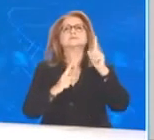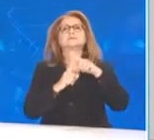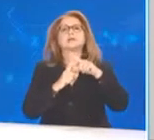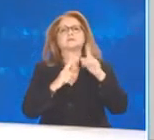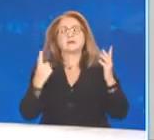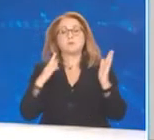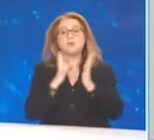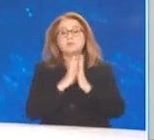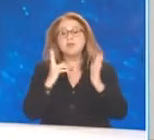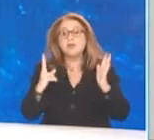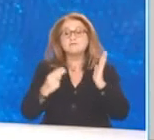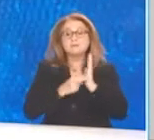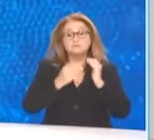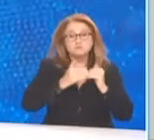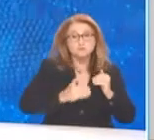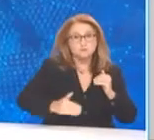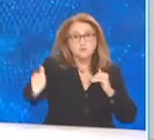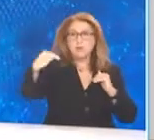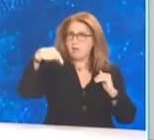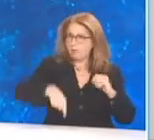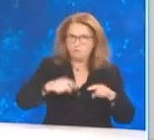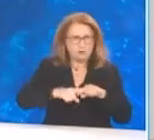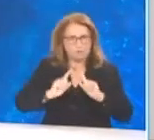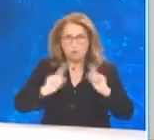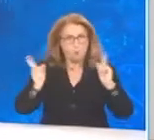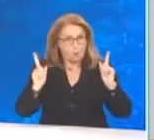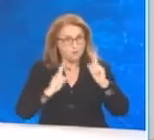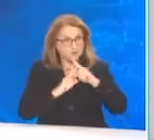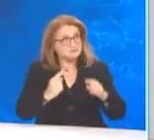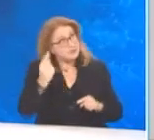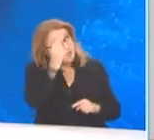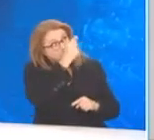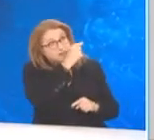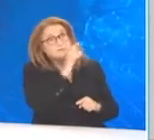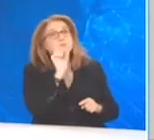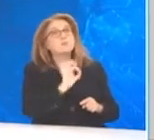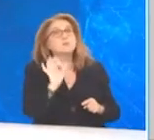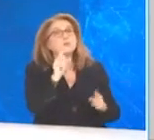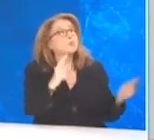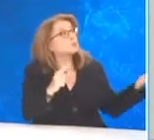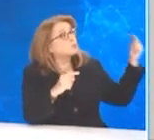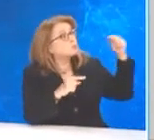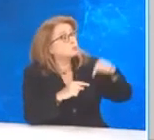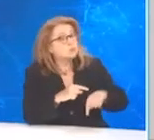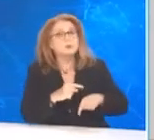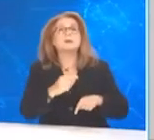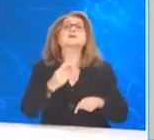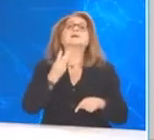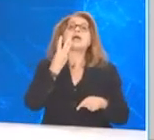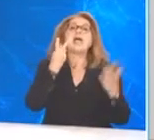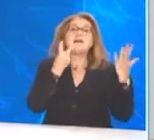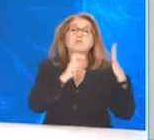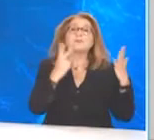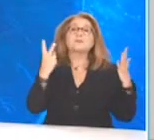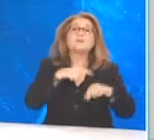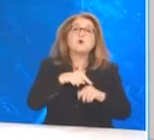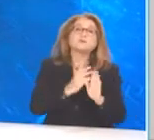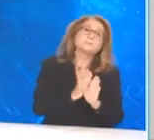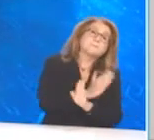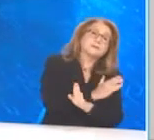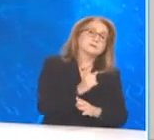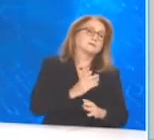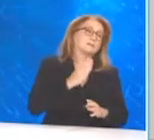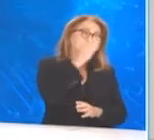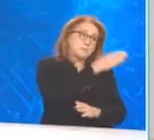έχει διενεργηθεί στη χώρα προέλευσης, όχι δηλαδή στην Ελλάδα, μέχρι 72 ώρες πριν την είσοδο στη χώρα μας. Επιπλέον, από